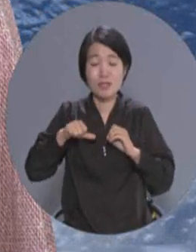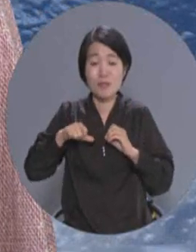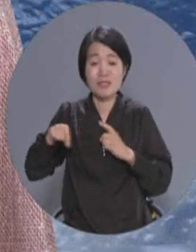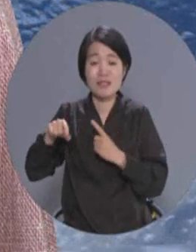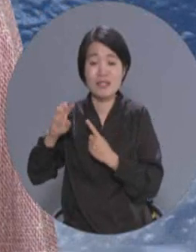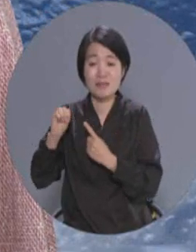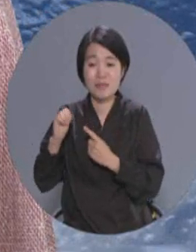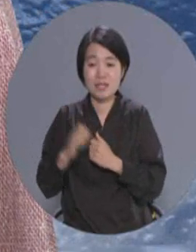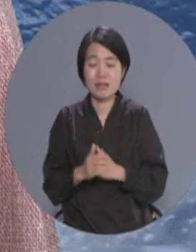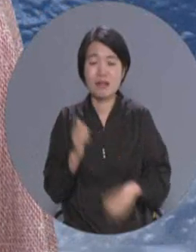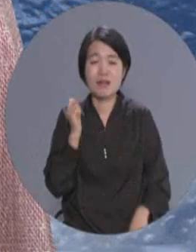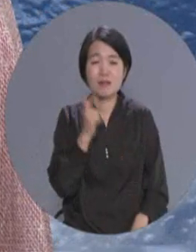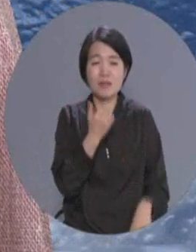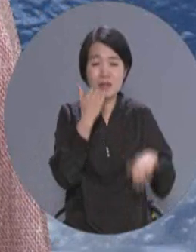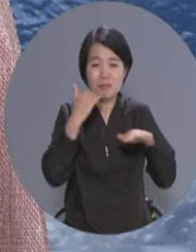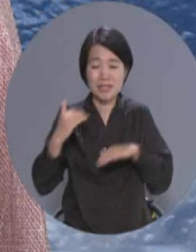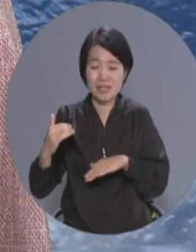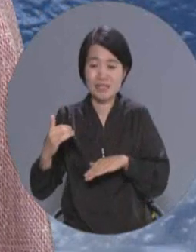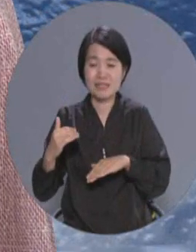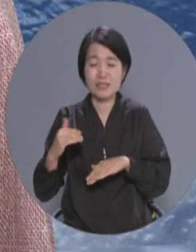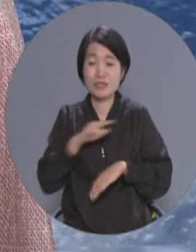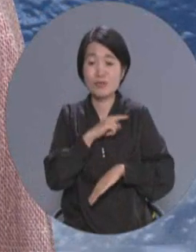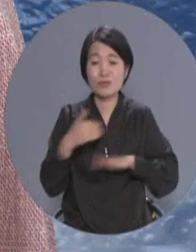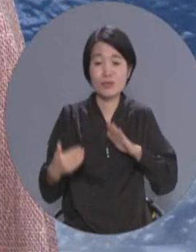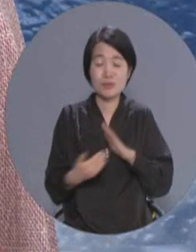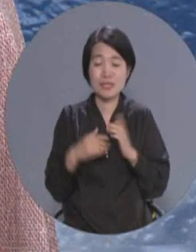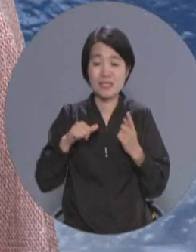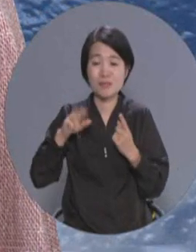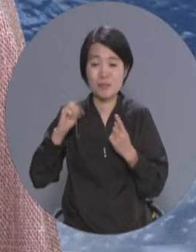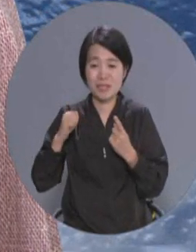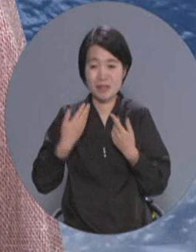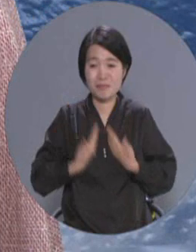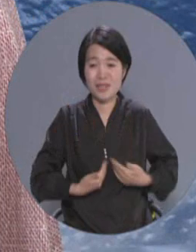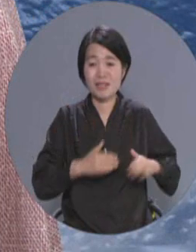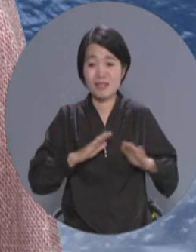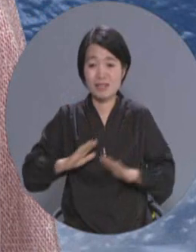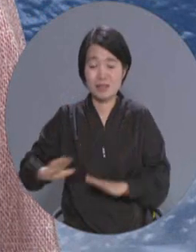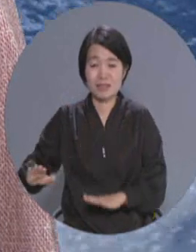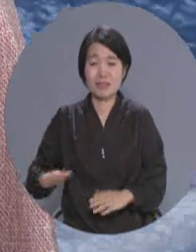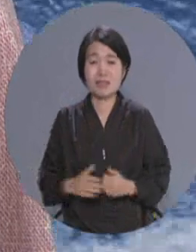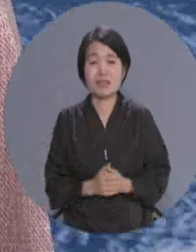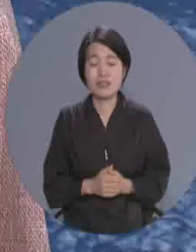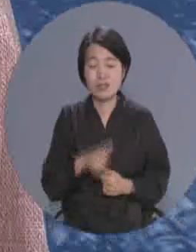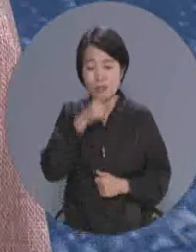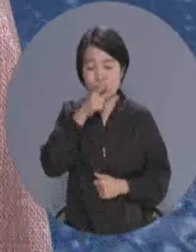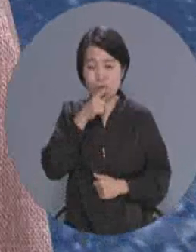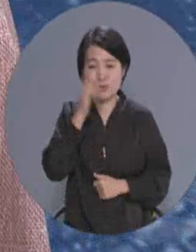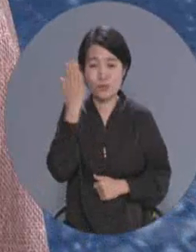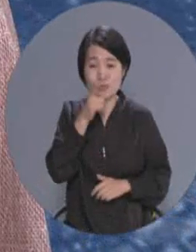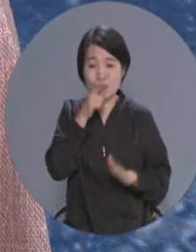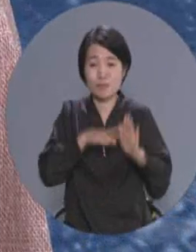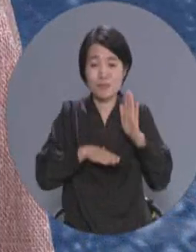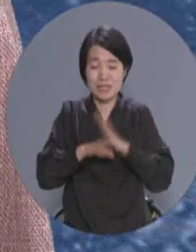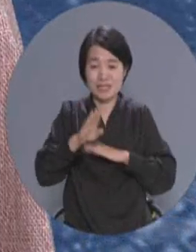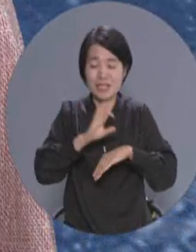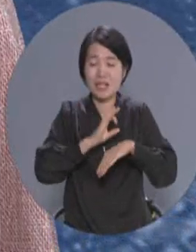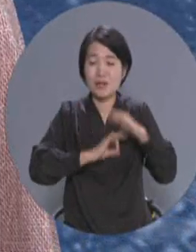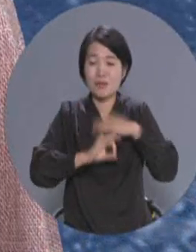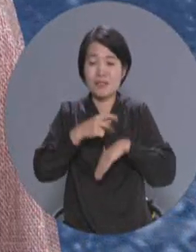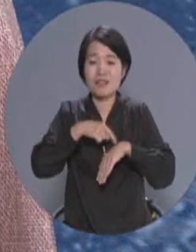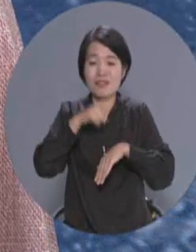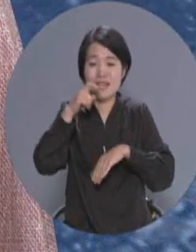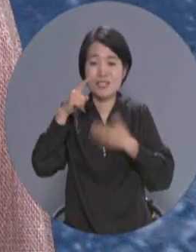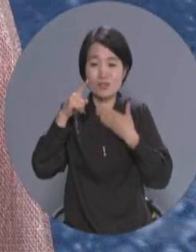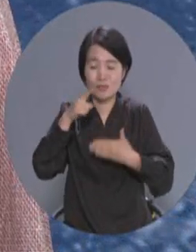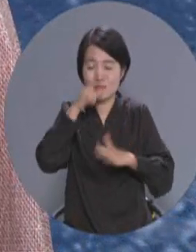0.5에서 1m 먼 바다에서는 최고 1.5m 일겠습니다 여수에 될 만조 시각은 오전 11시